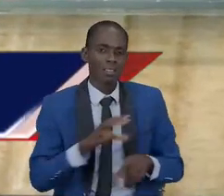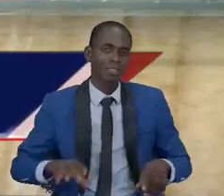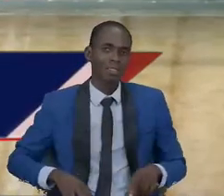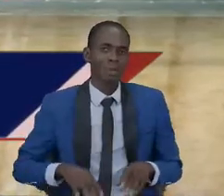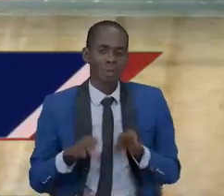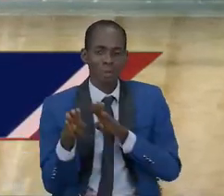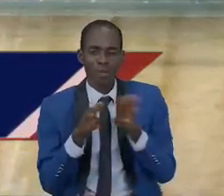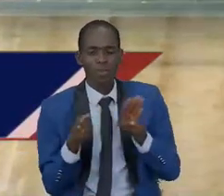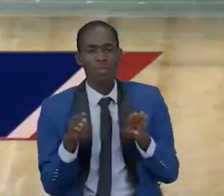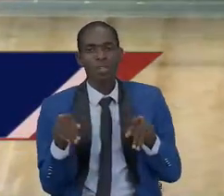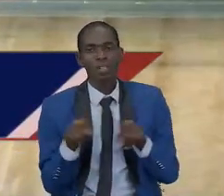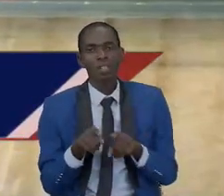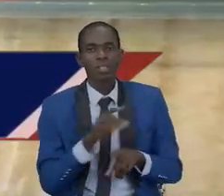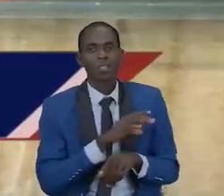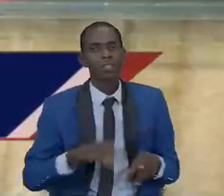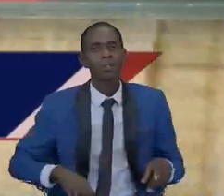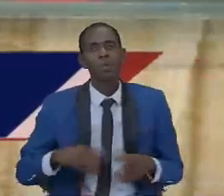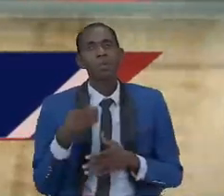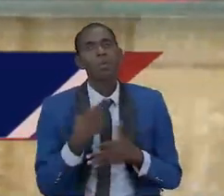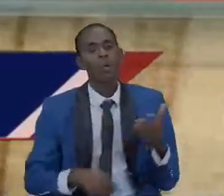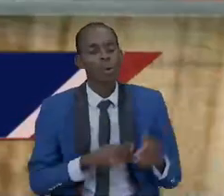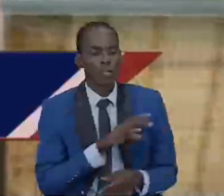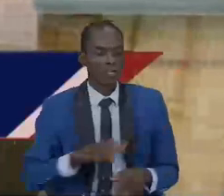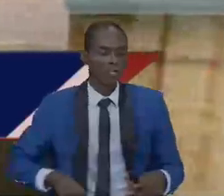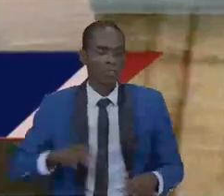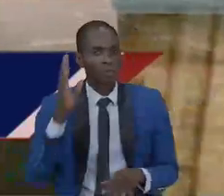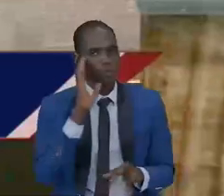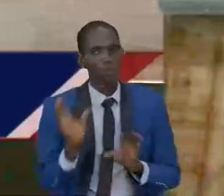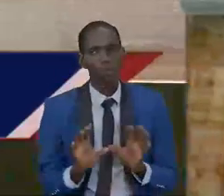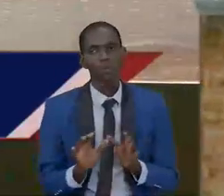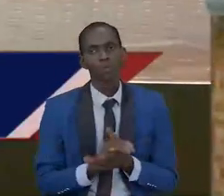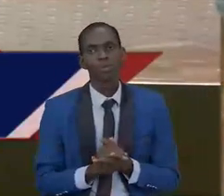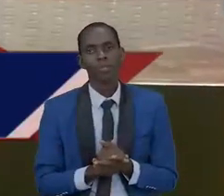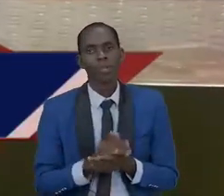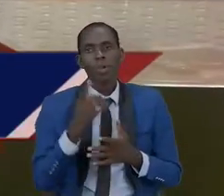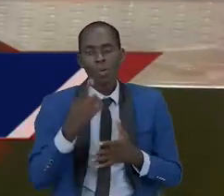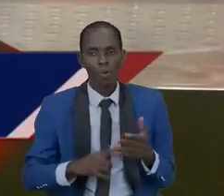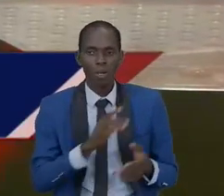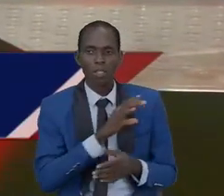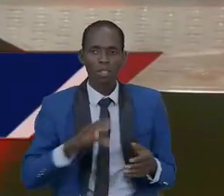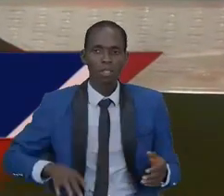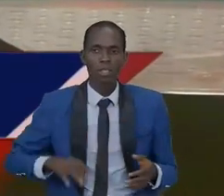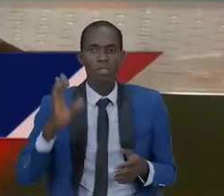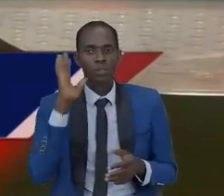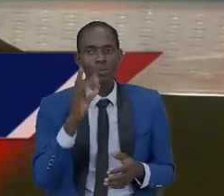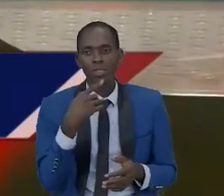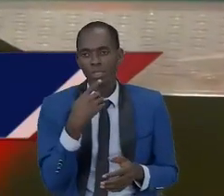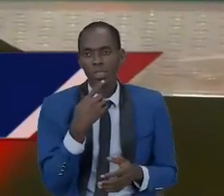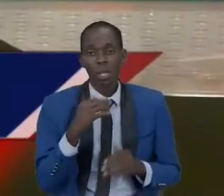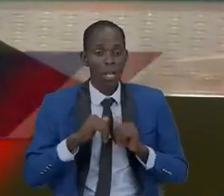le site de vie consacré le comportement aliment de Christ ce que Christ aurait dit ce que Christ aurait fait